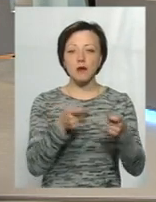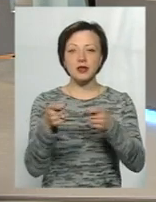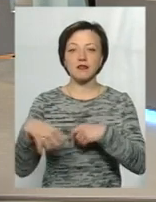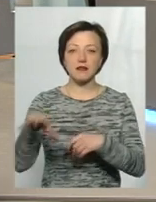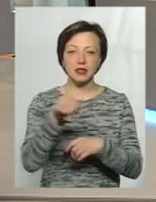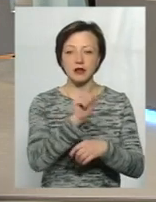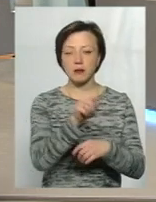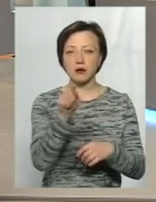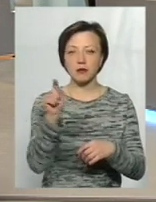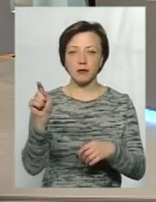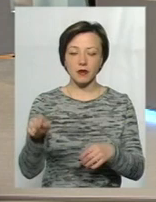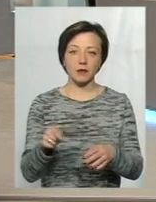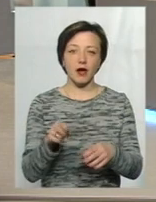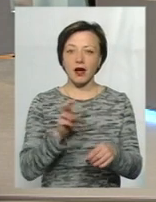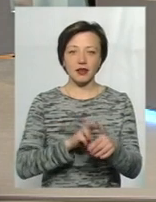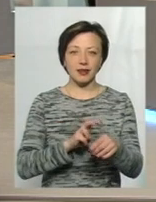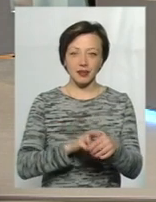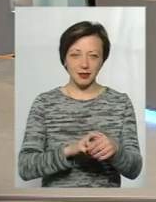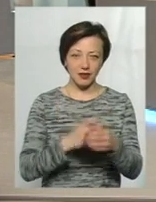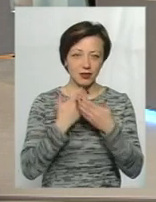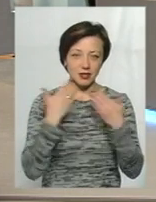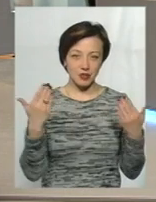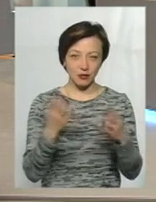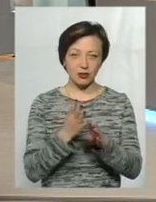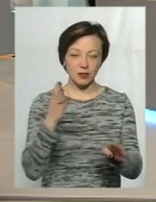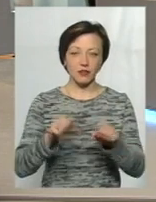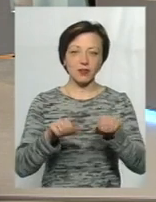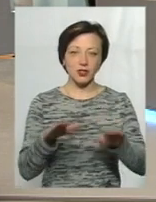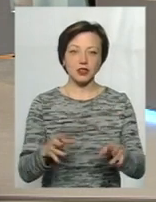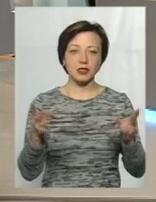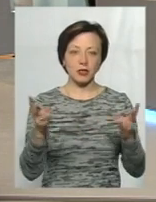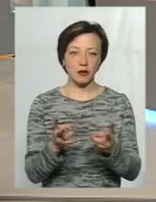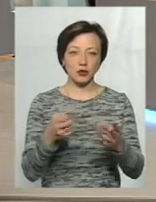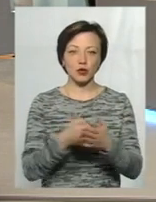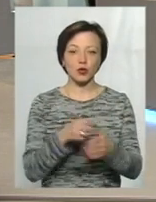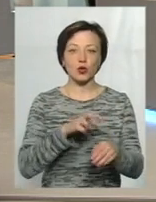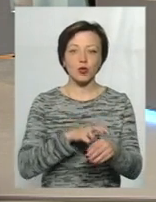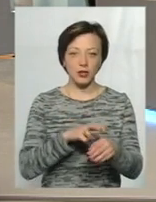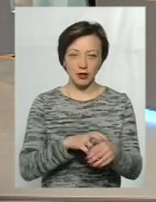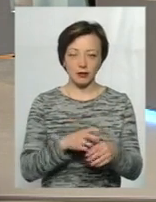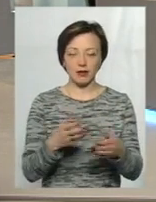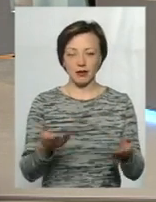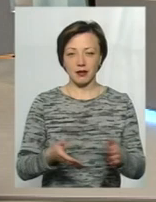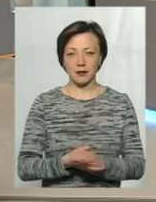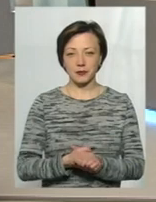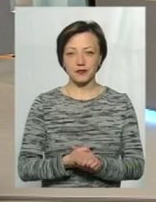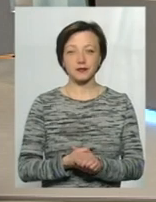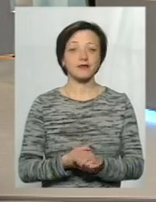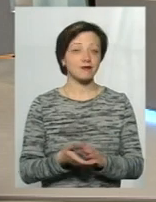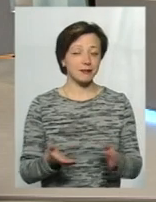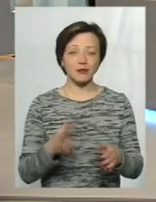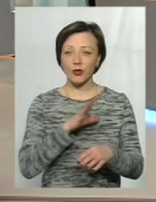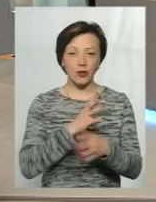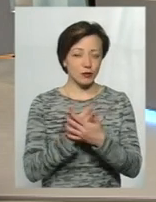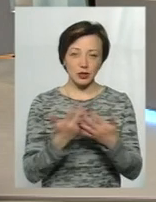ми були і там, і розказують, а до лікаря в останній момент де вони прийшли. Так, потім вони вже вирішили, що вже потрібно йти все-таки до гінеколога. Тому бувають